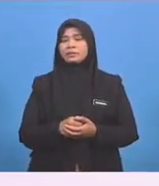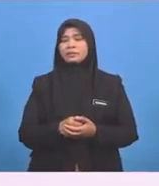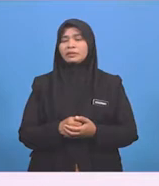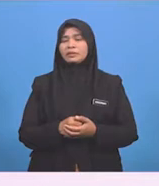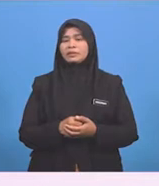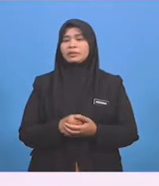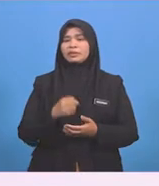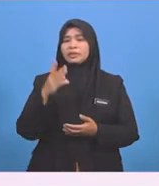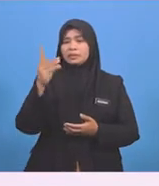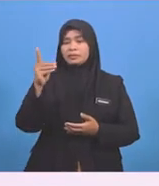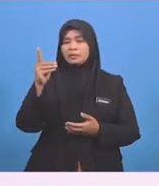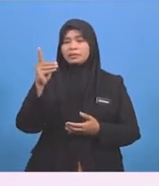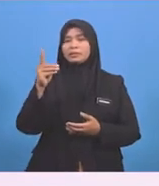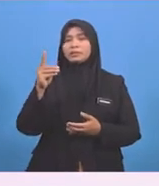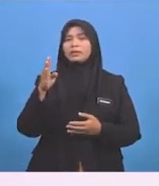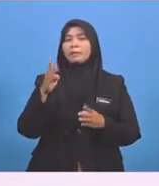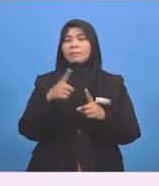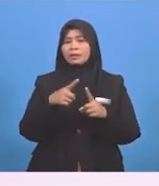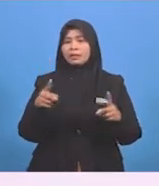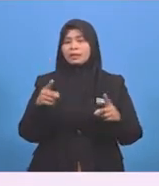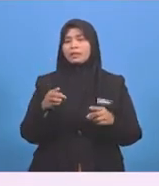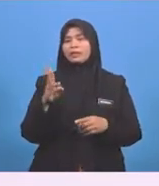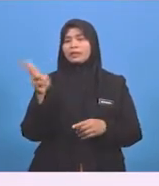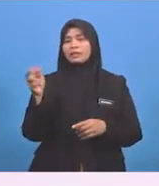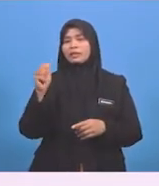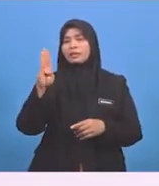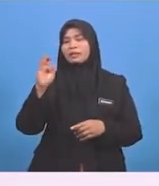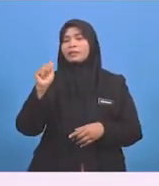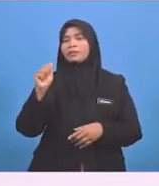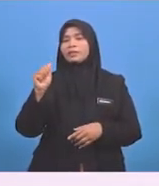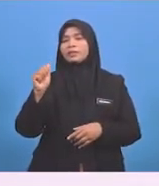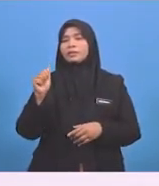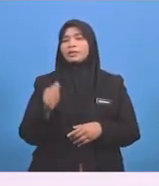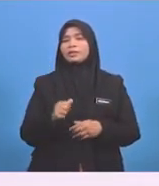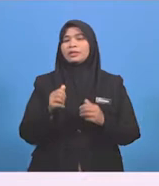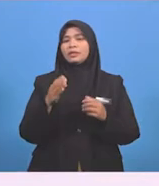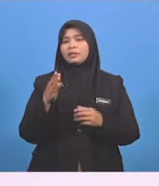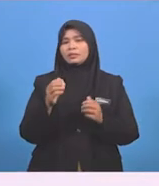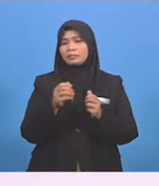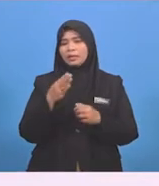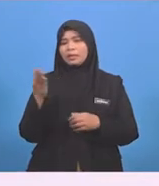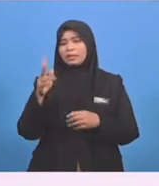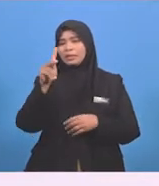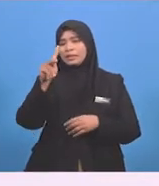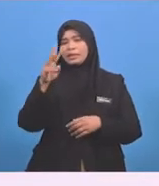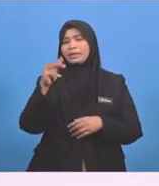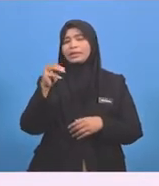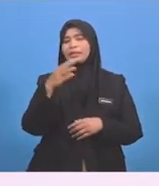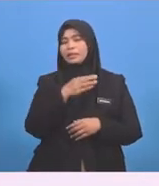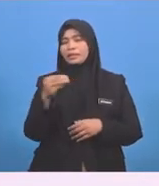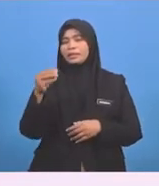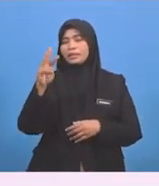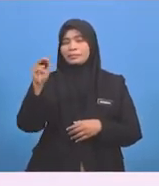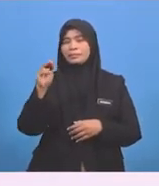M. D. Bandingkan haba pendam tentu penguapan bahan K dan